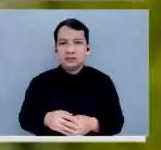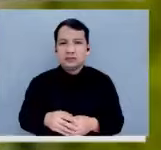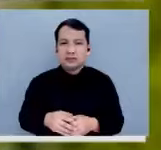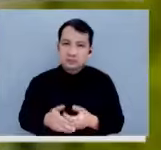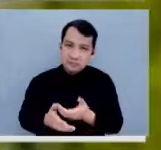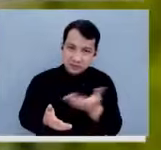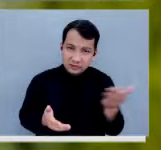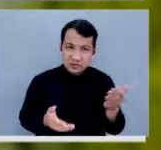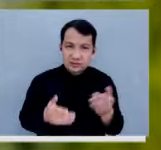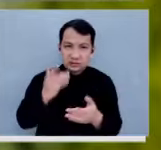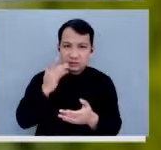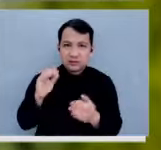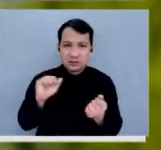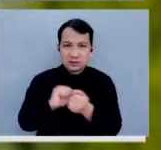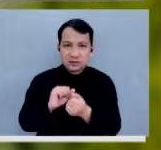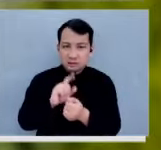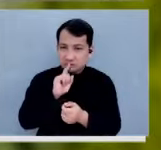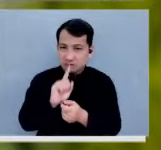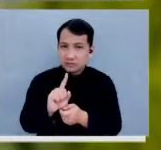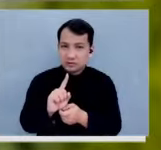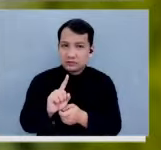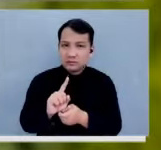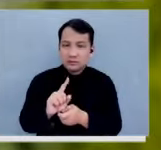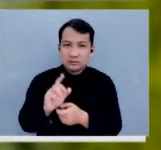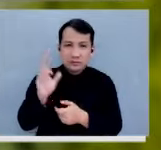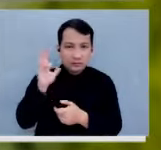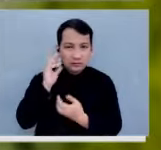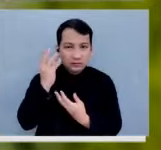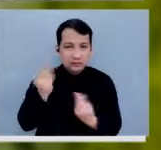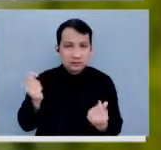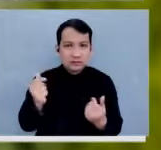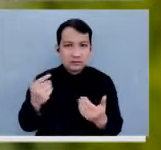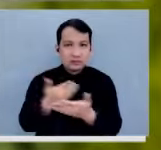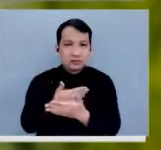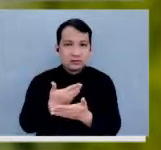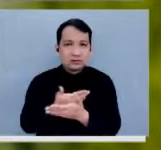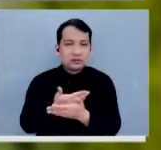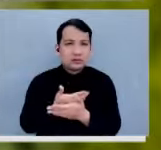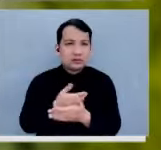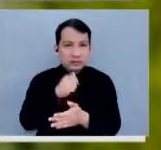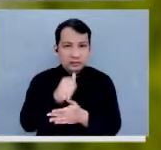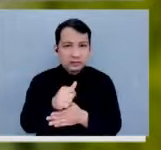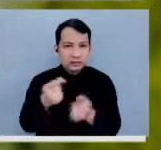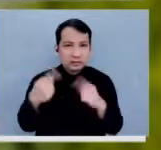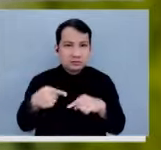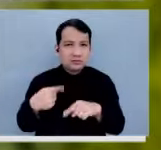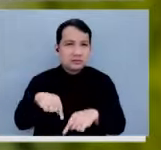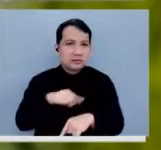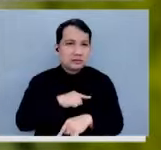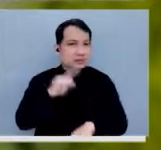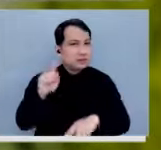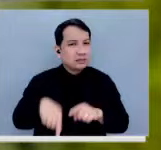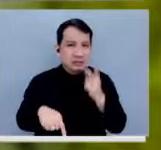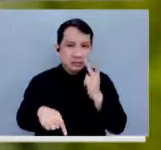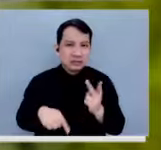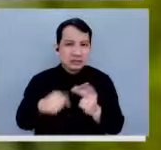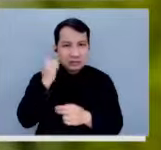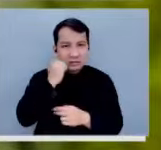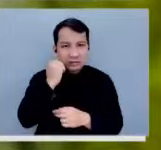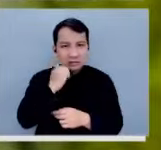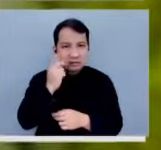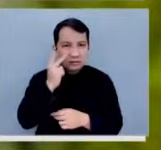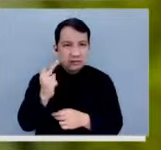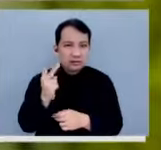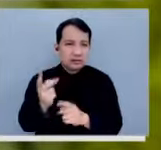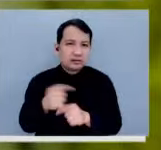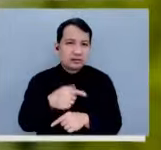for sure marami kayong mga maririnig na siguro unpredictable from us na hindi nyo madalas na naririnig from Grace. Ang